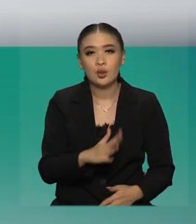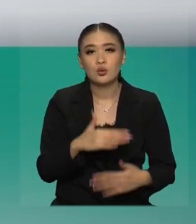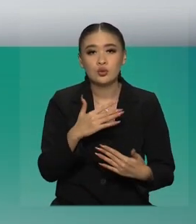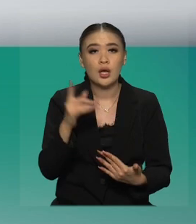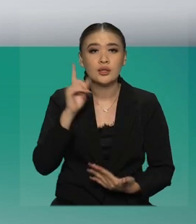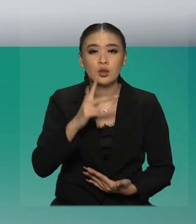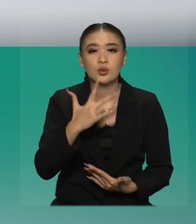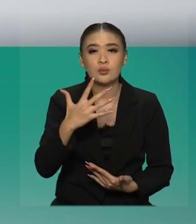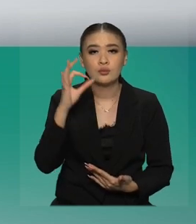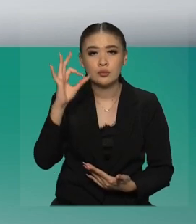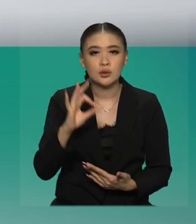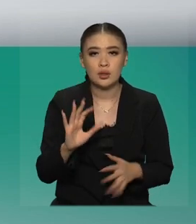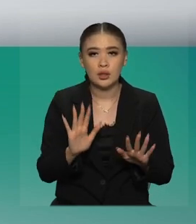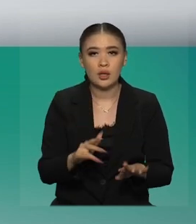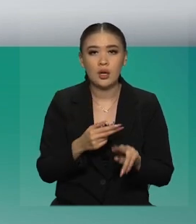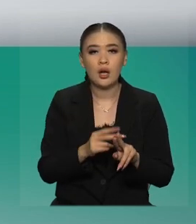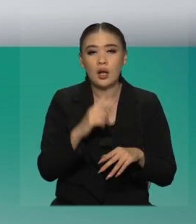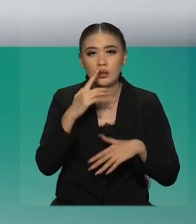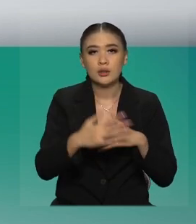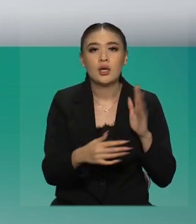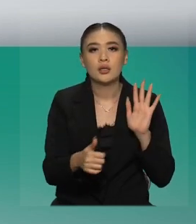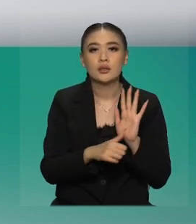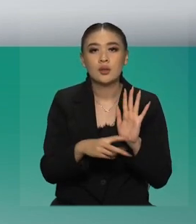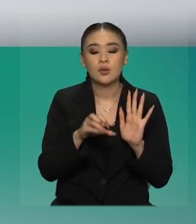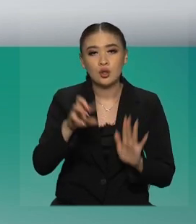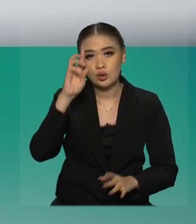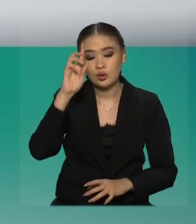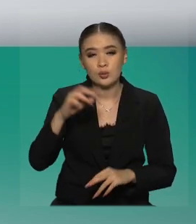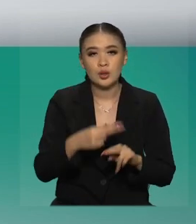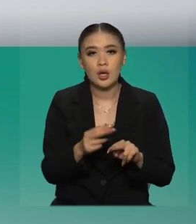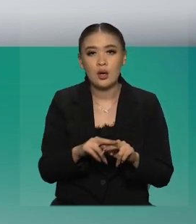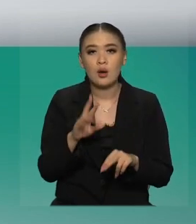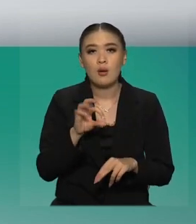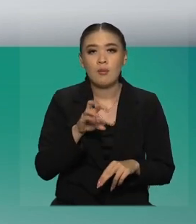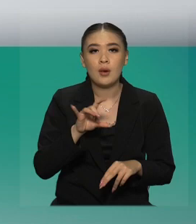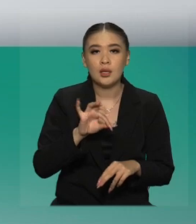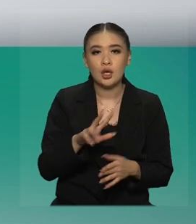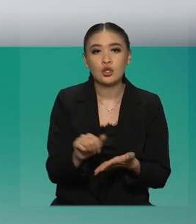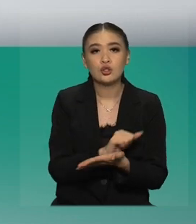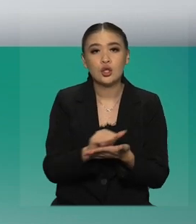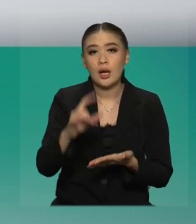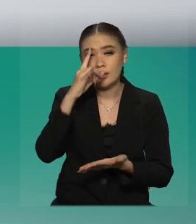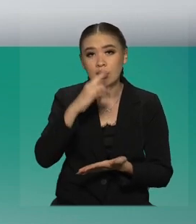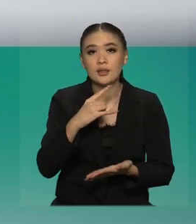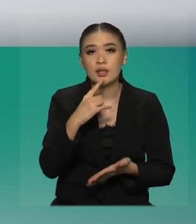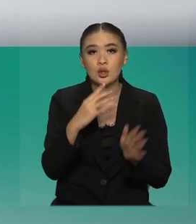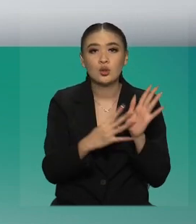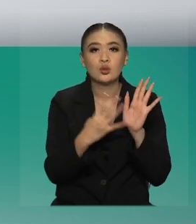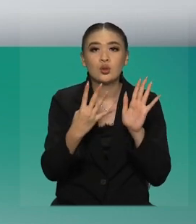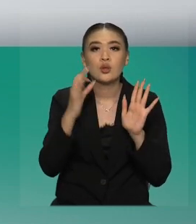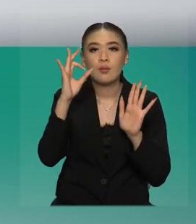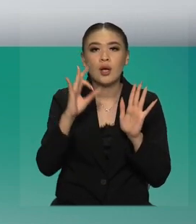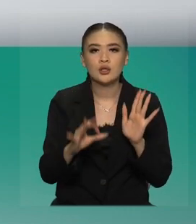әзірге 35% ғана. Алдағы 6 жылда барлық үкіметтік органдар мен ұлттық компаниялардың құжаттары қазақ тіліне